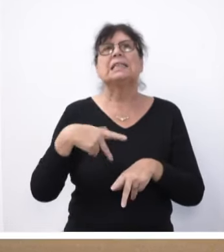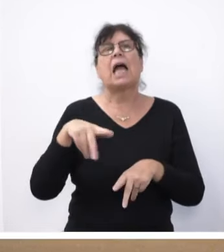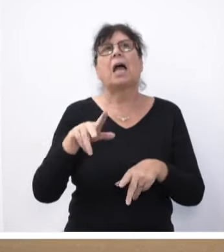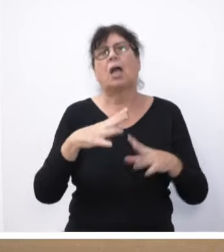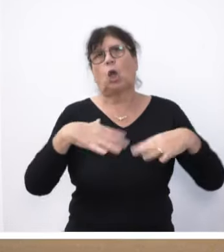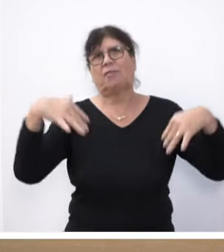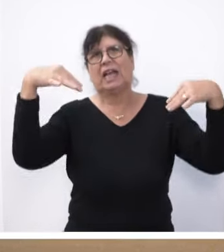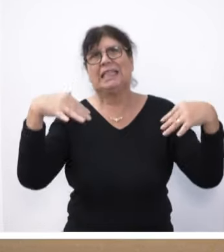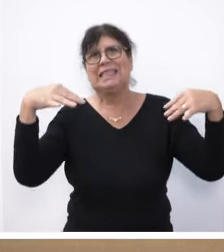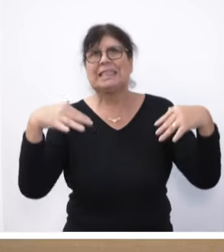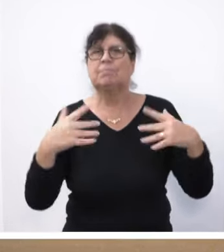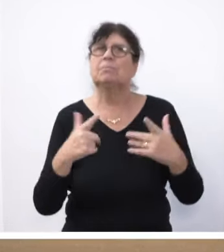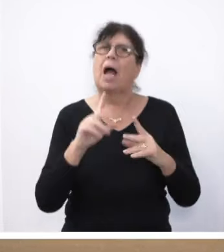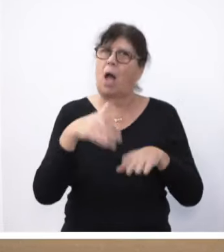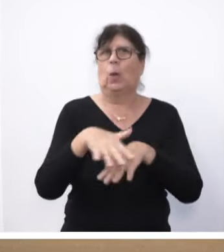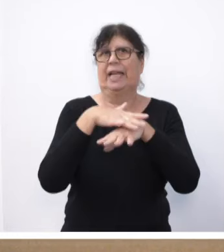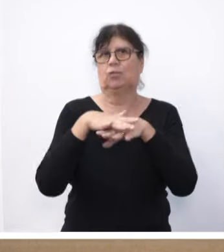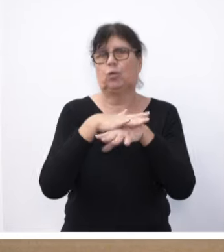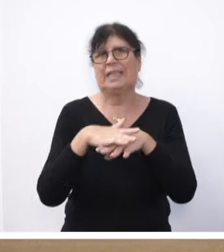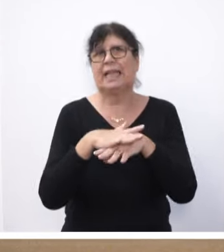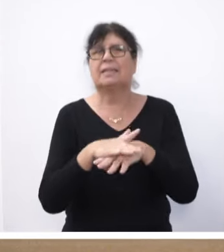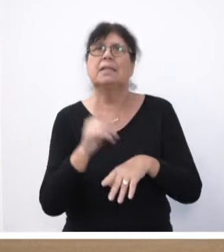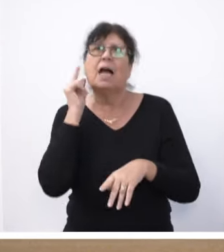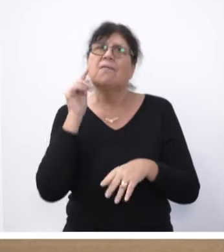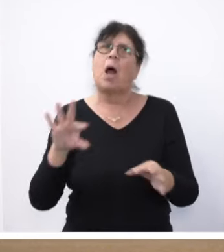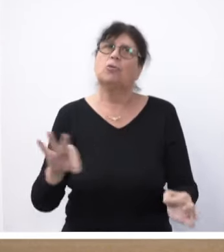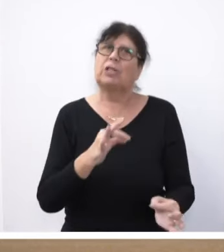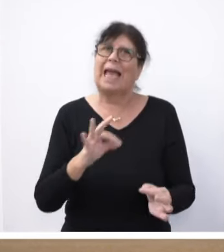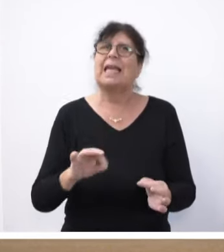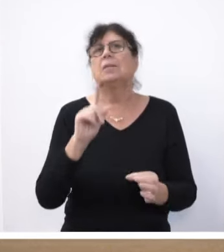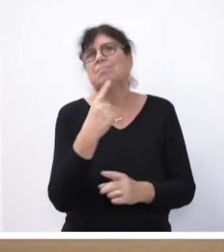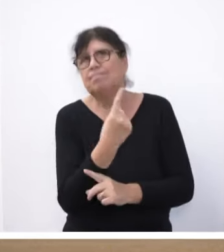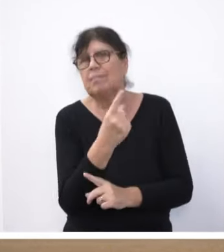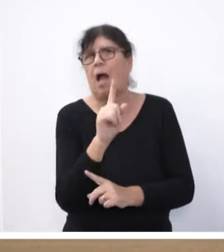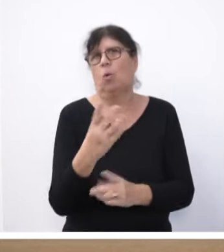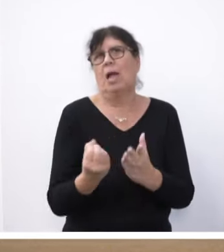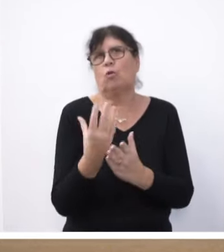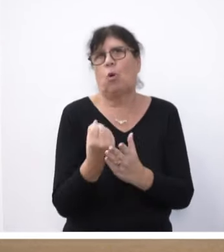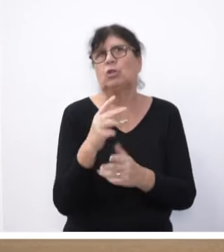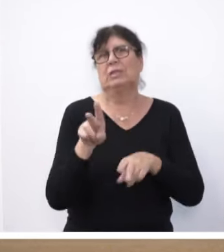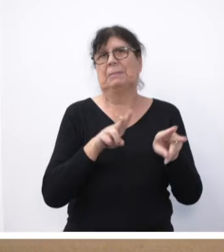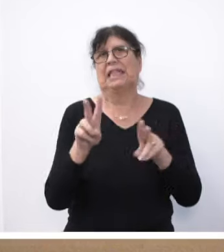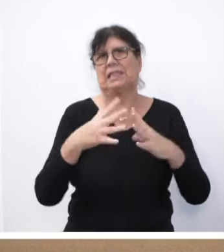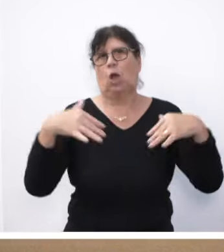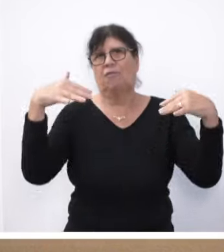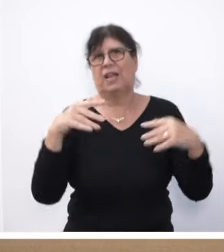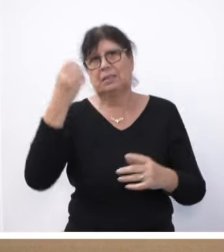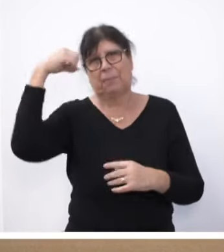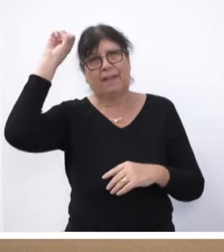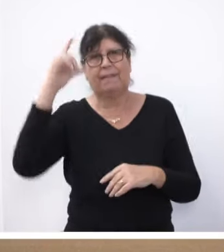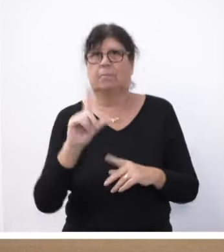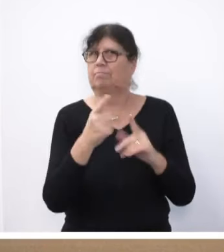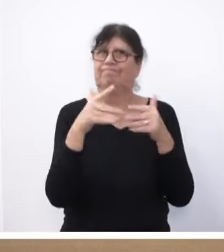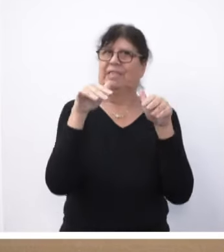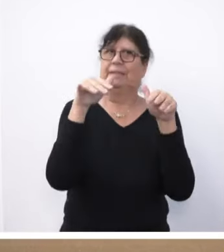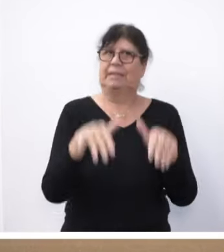entschuldigt. Und Frau Ministerin Christine Streichert-Clivaux nimmt an der Kultusministerkonferenz in Berlin teil und ist ebenfalls